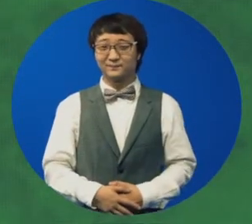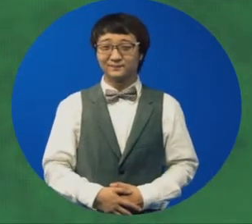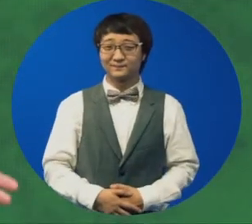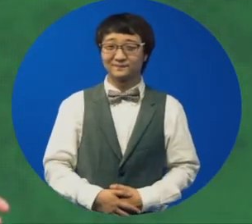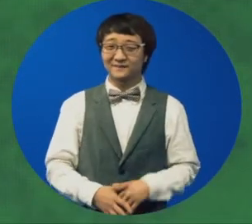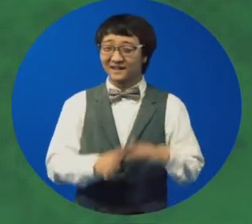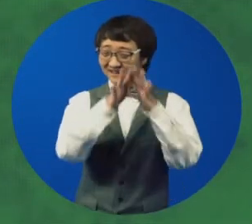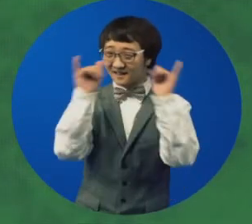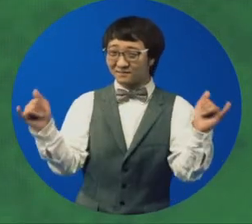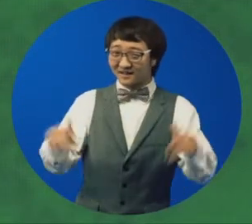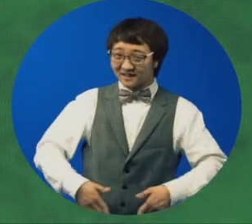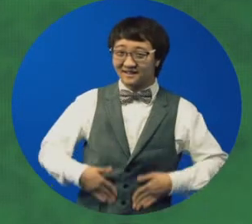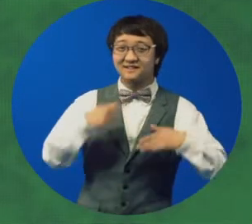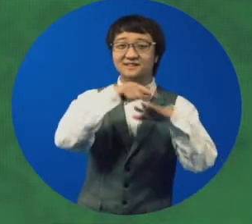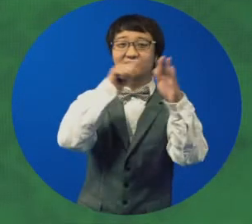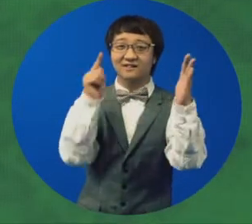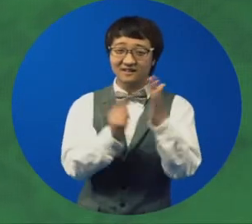사람들의 인정이